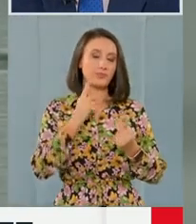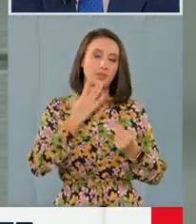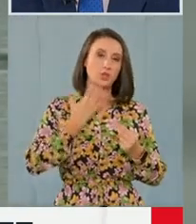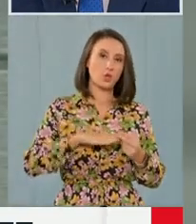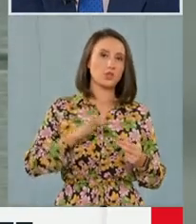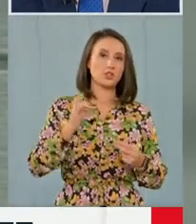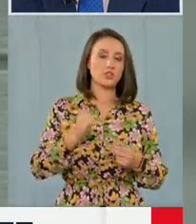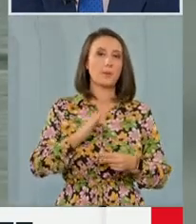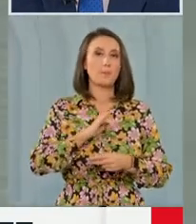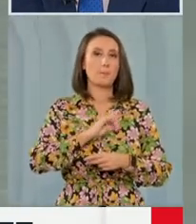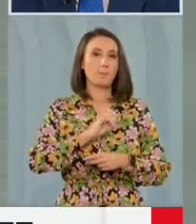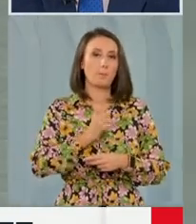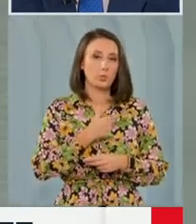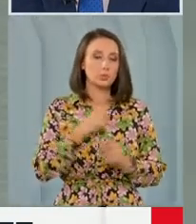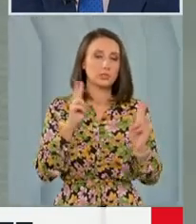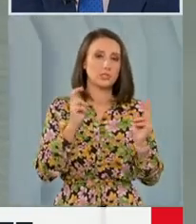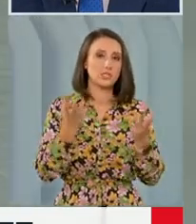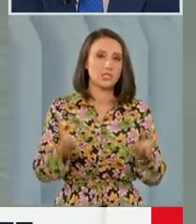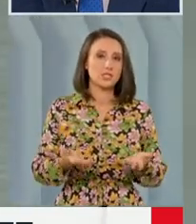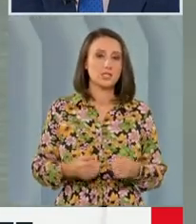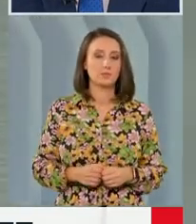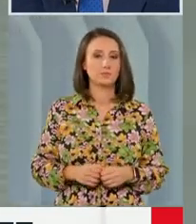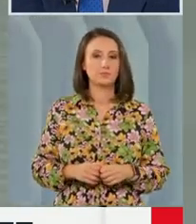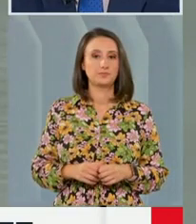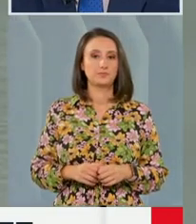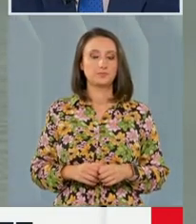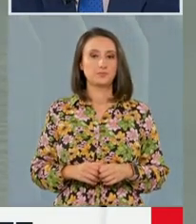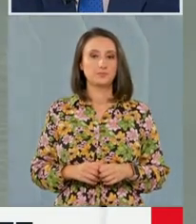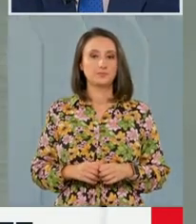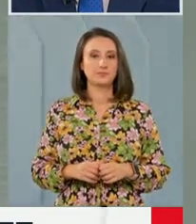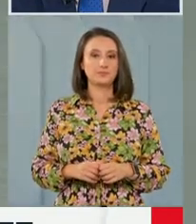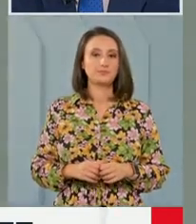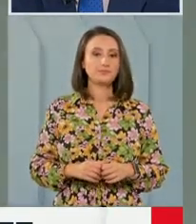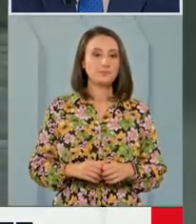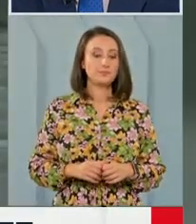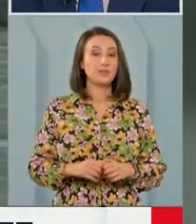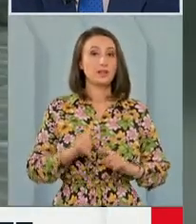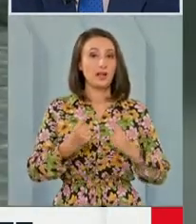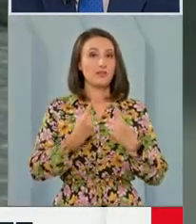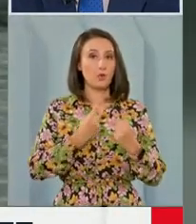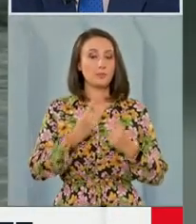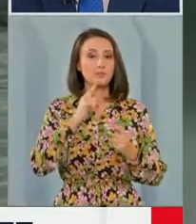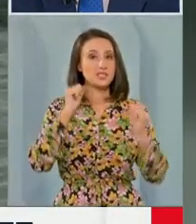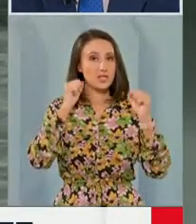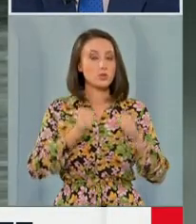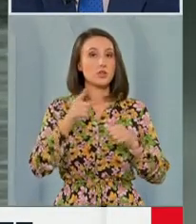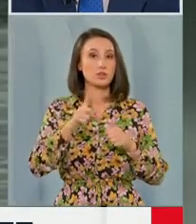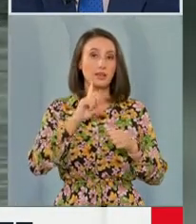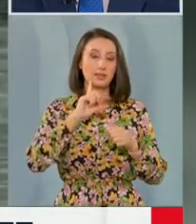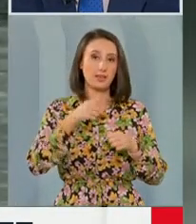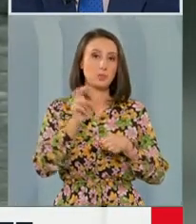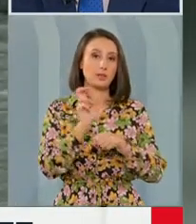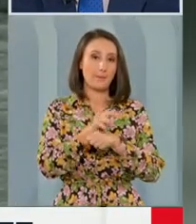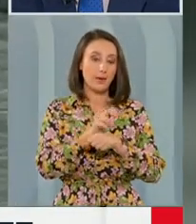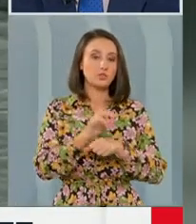și putirință, cum zice un proverb românesc. Dacă vorbim de negocieri serioase, la acestea trebuie să